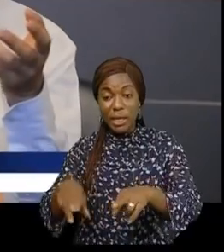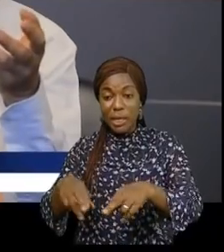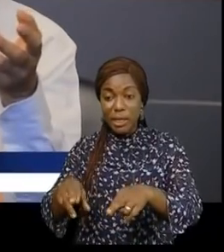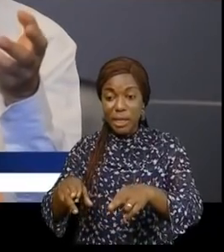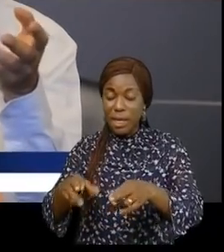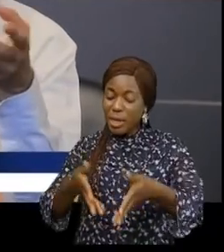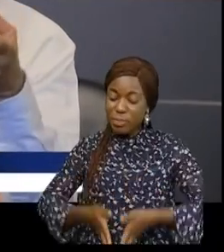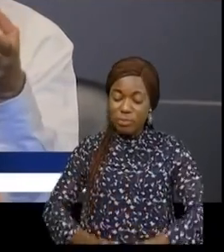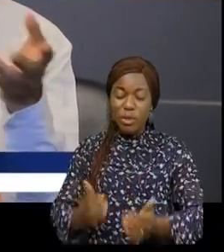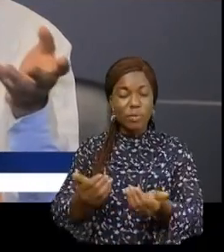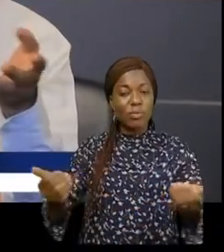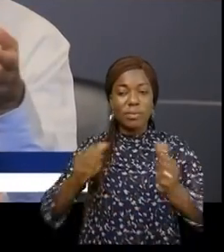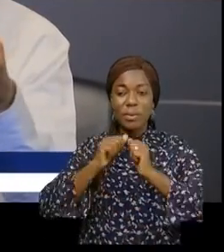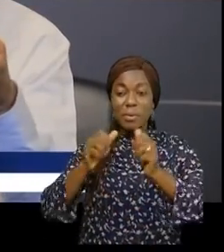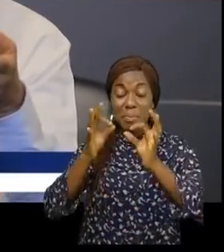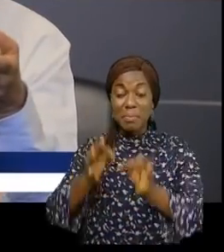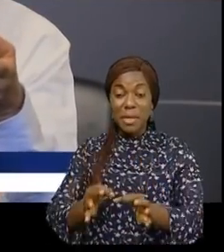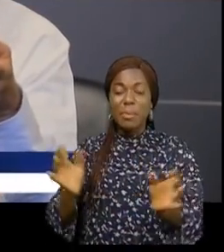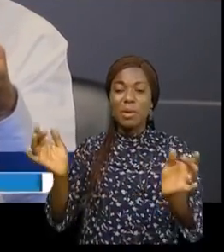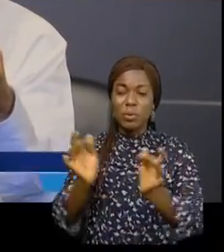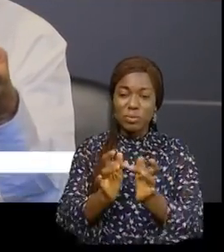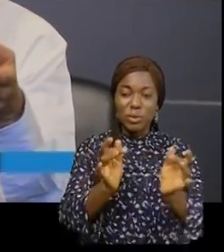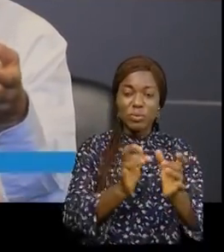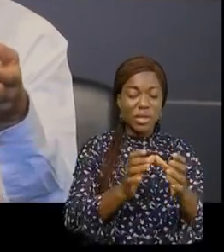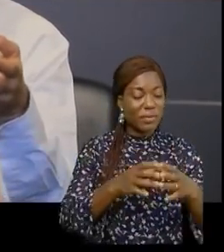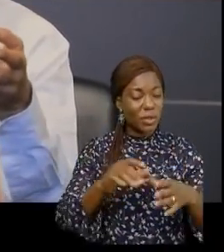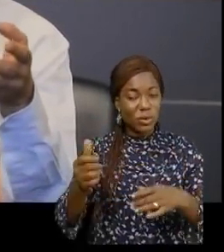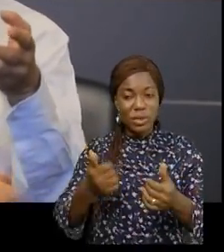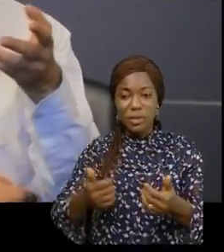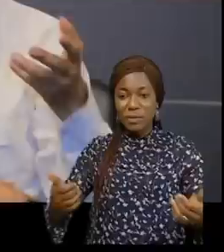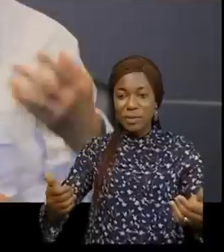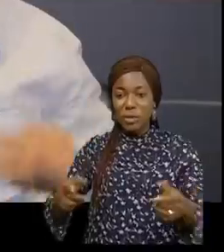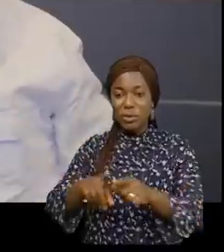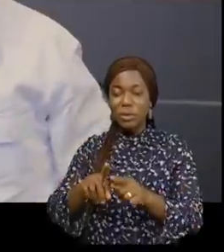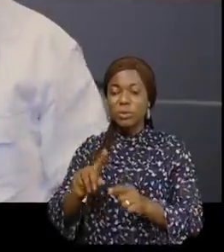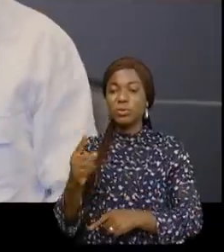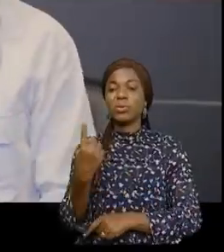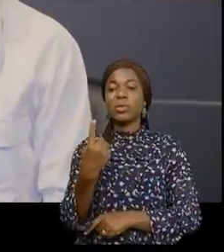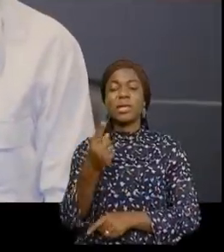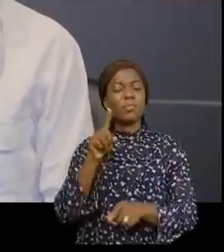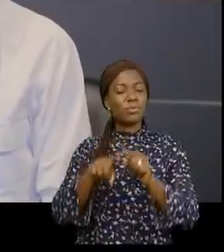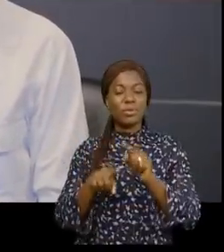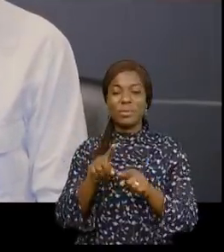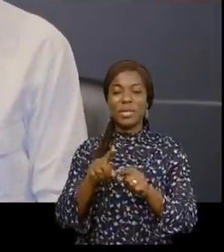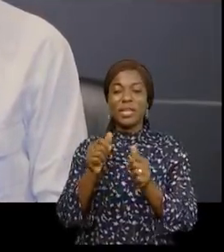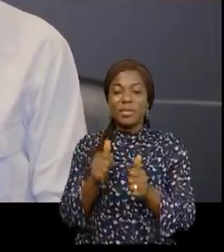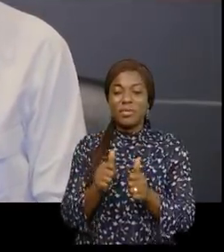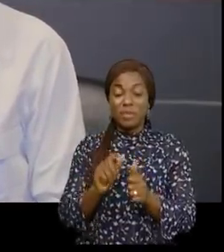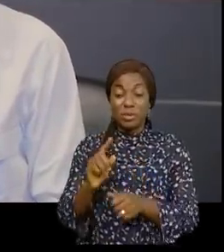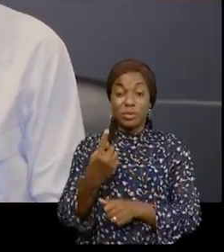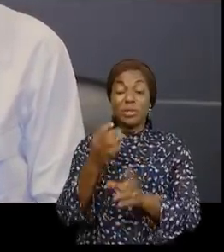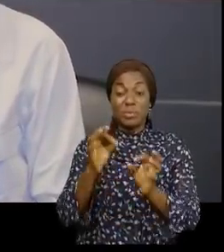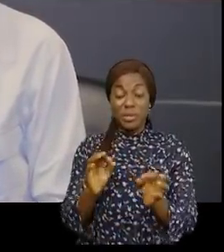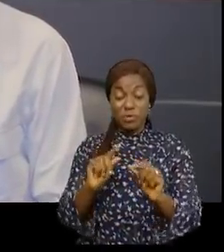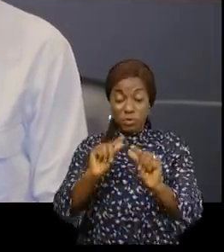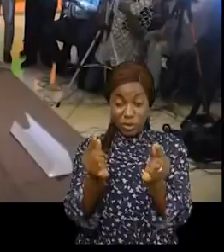être amené à faire des rencontres, à comprendre qu'on ne peut pas vivre seul, en rue, qu'il faut se mettre en